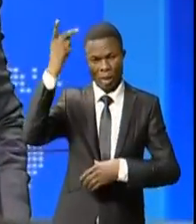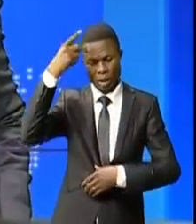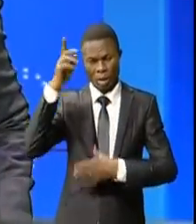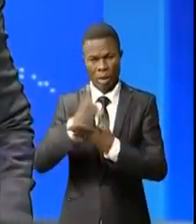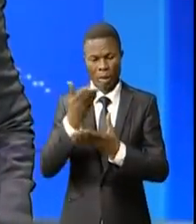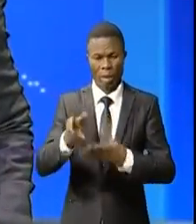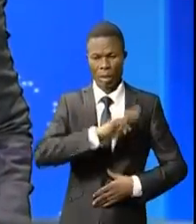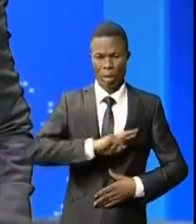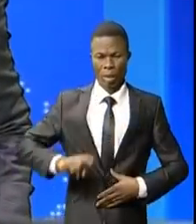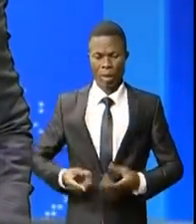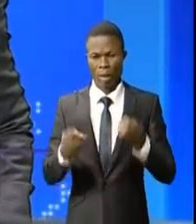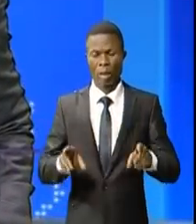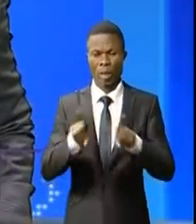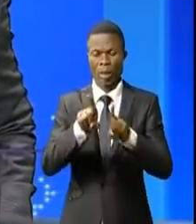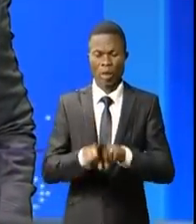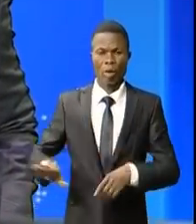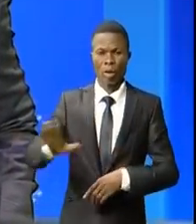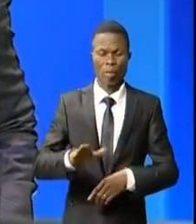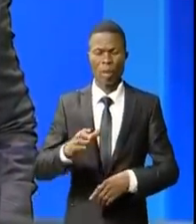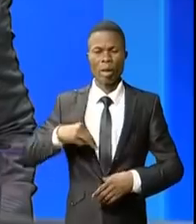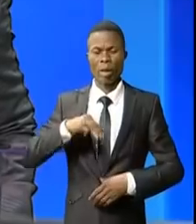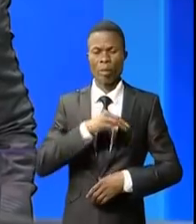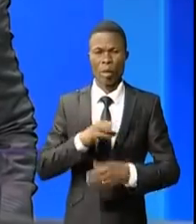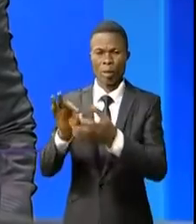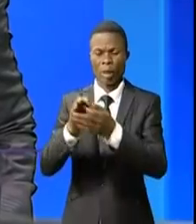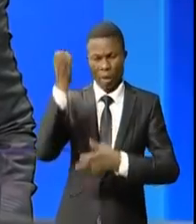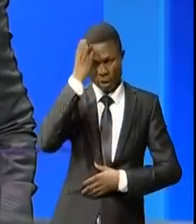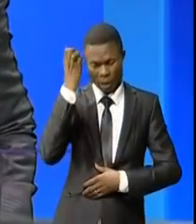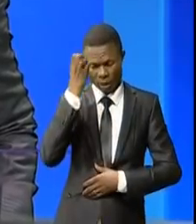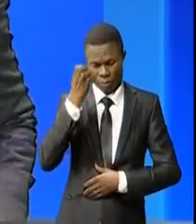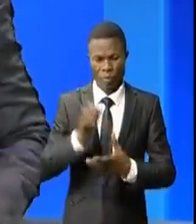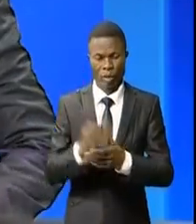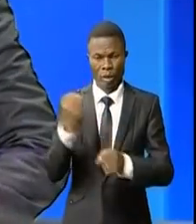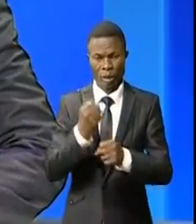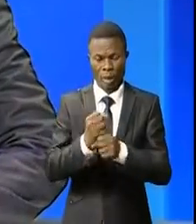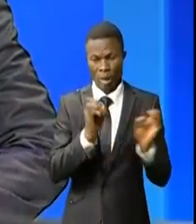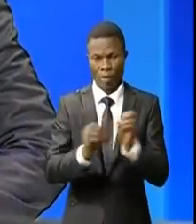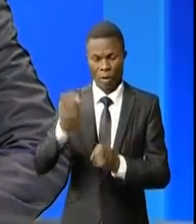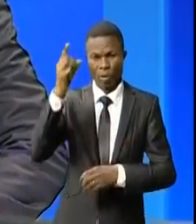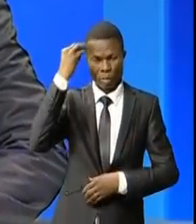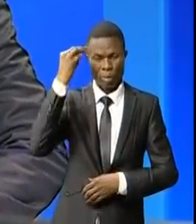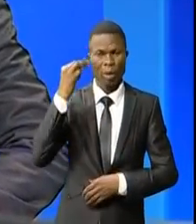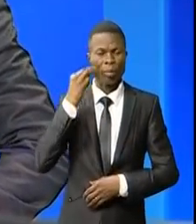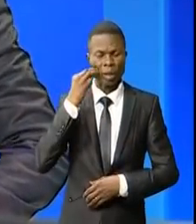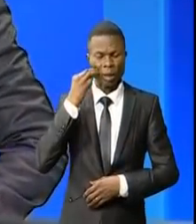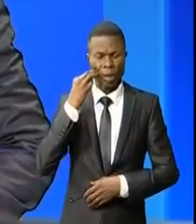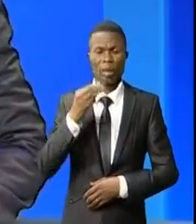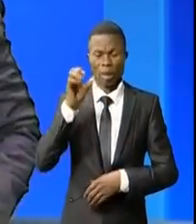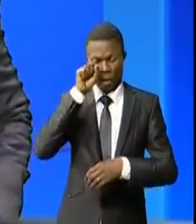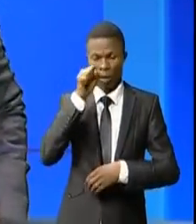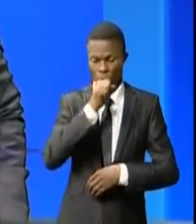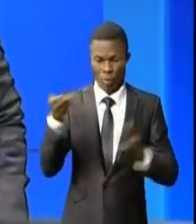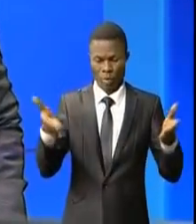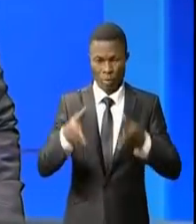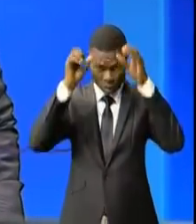entre la RDC et les pays membres de l'Union européenne. Les travaux ont été présidés par le Premier ministre Jean-Michel Samalukonde. C'était en présence